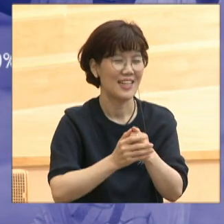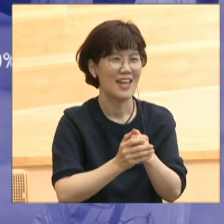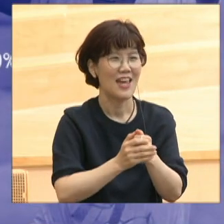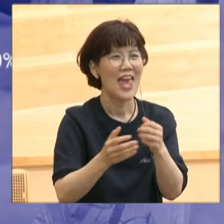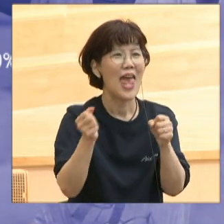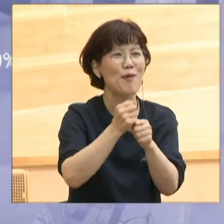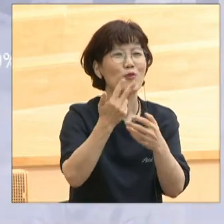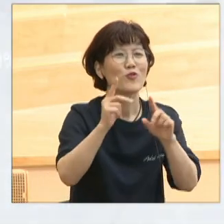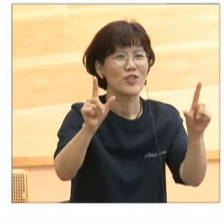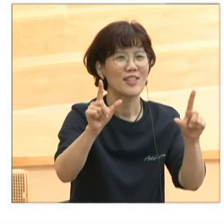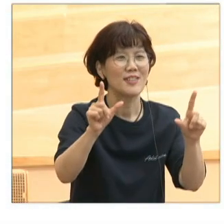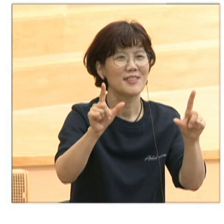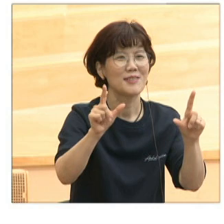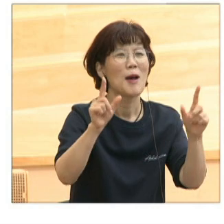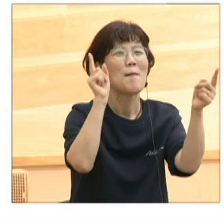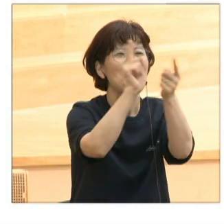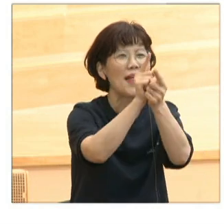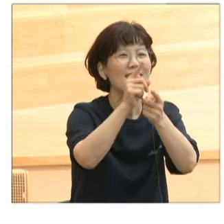만나리.